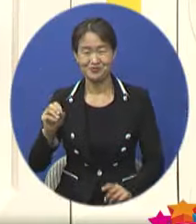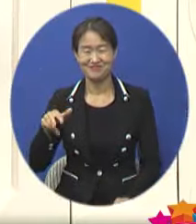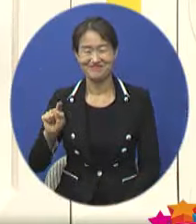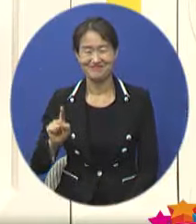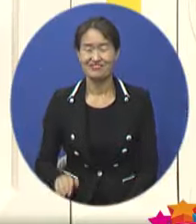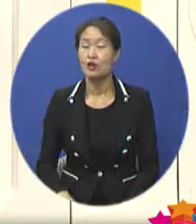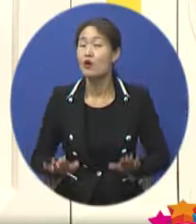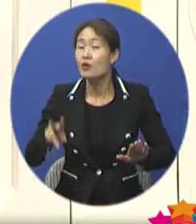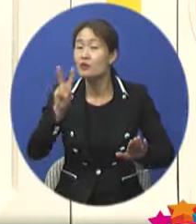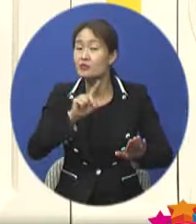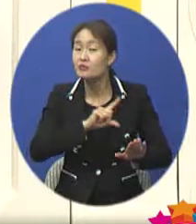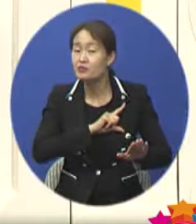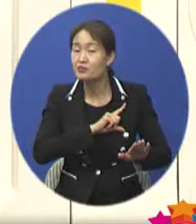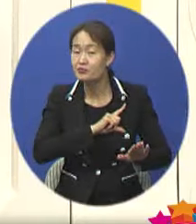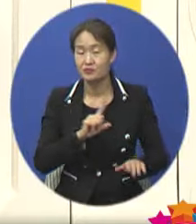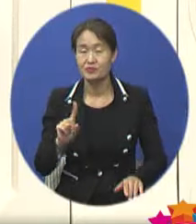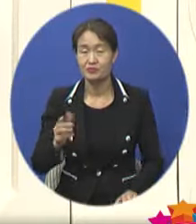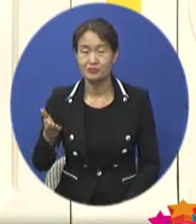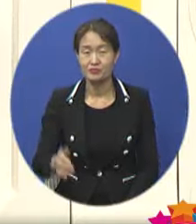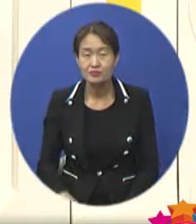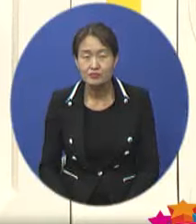네, 자, 오늘 불러주실 노래는요?